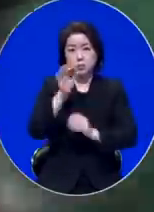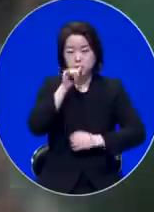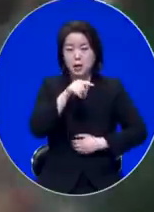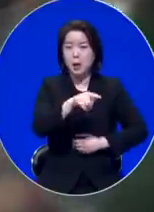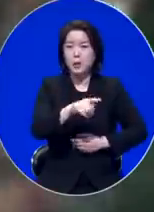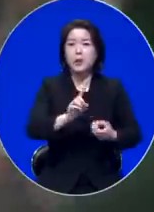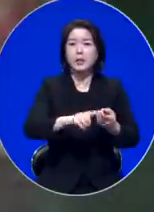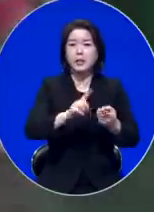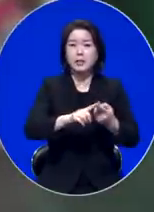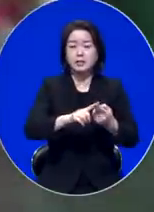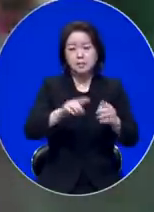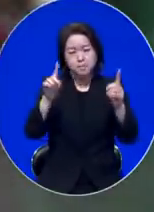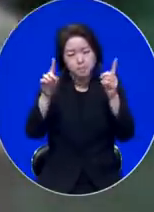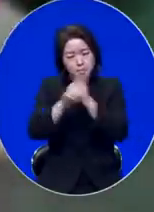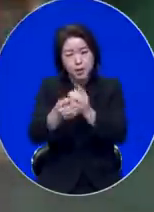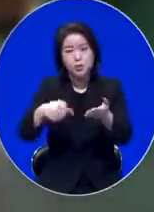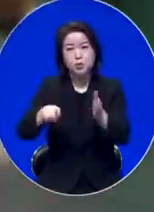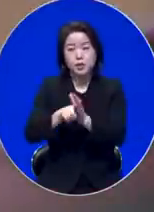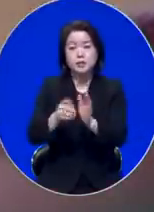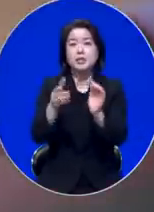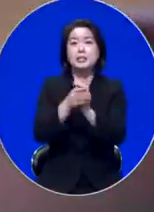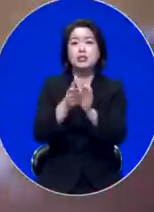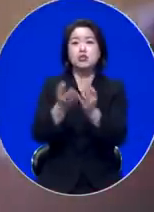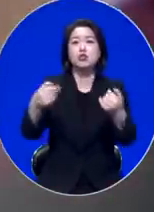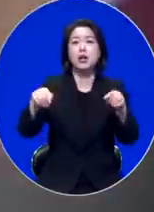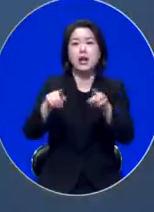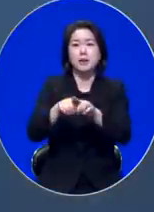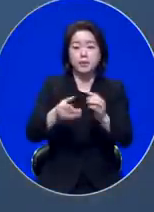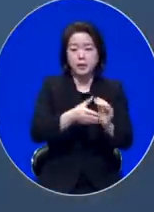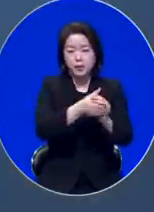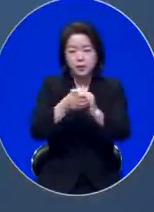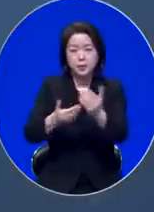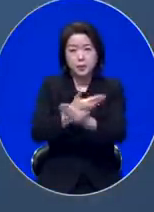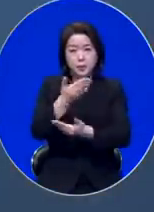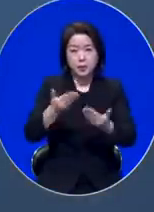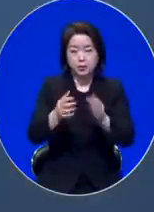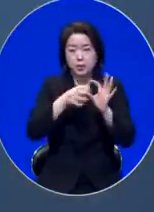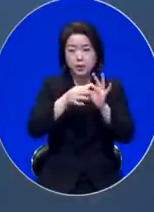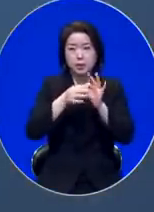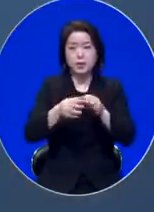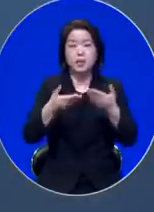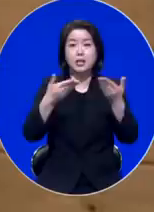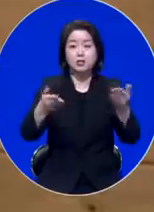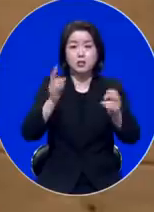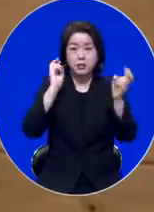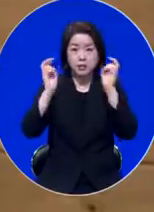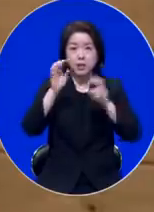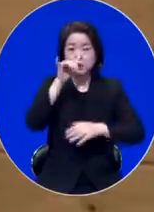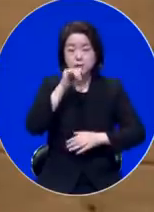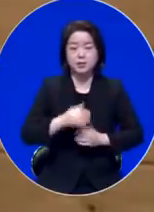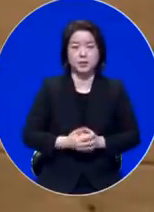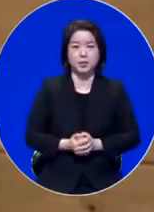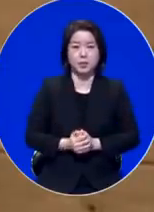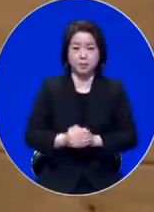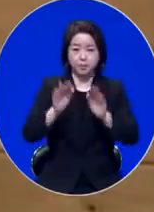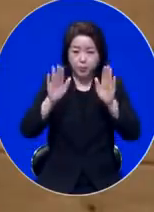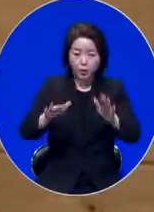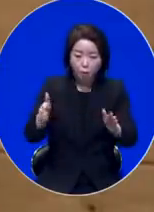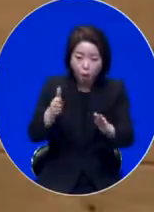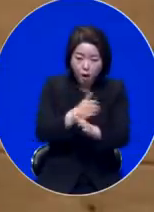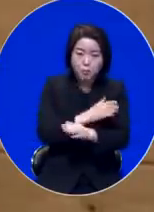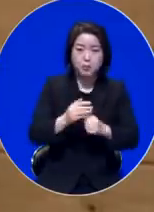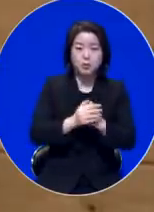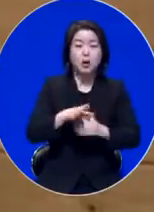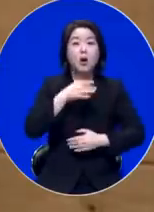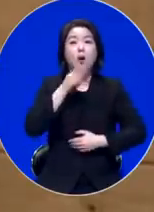어떤 부분을 개선하기 위해서 친구분들과 같이 어울리 시계 좀 연결 해주는 는 사업들이 있습니다 우리 부처는 특히